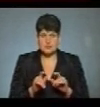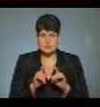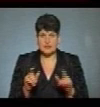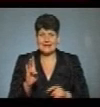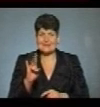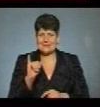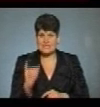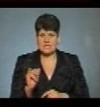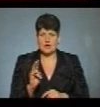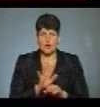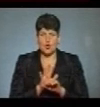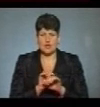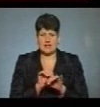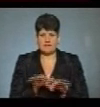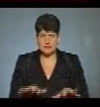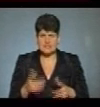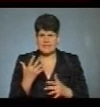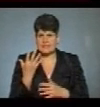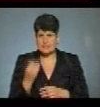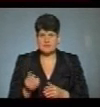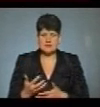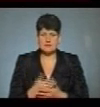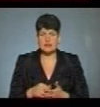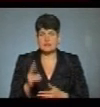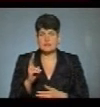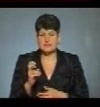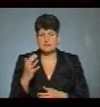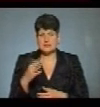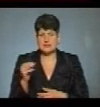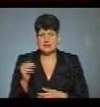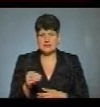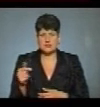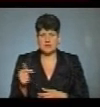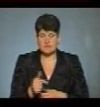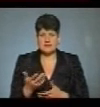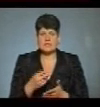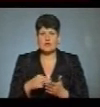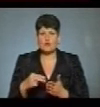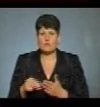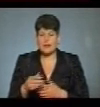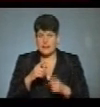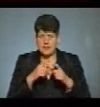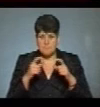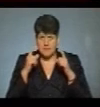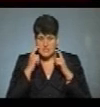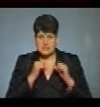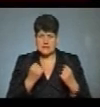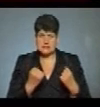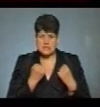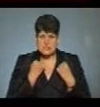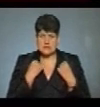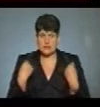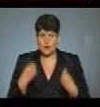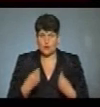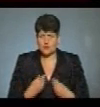«Ні коронавірусу». За декілька днів вони зібрали близько 250 тисяч гривень, за які закупили маски, захисні костюми